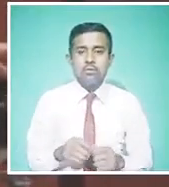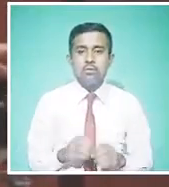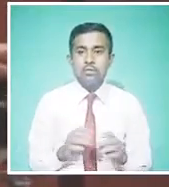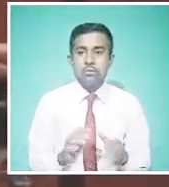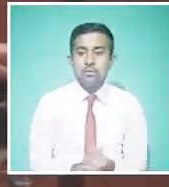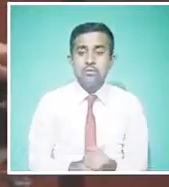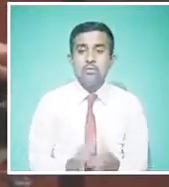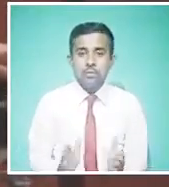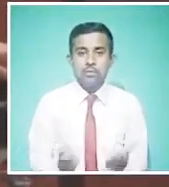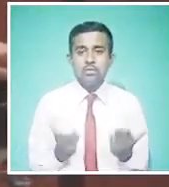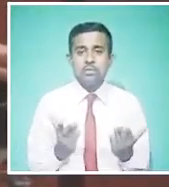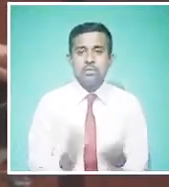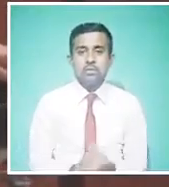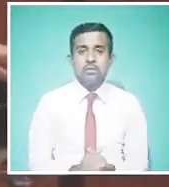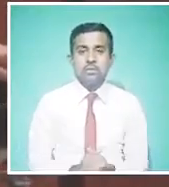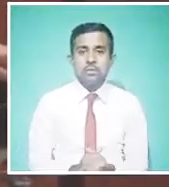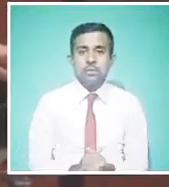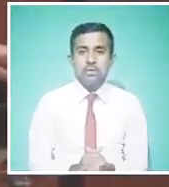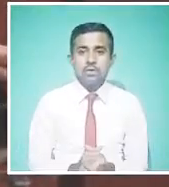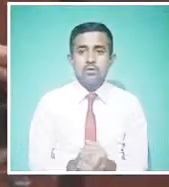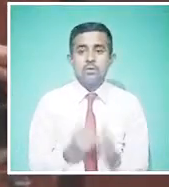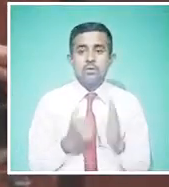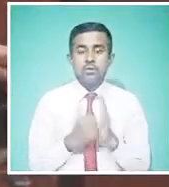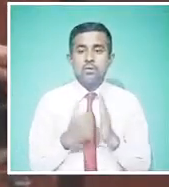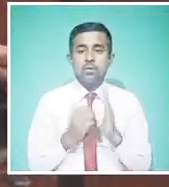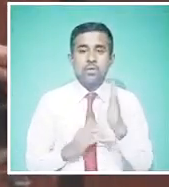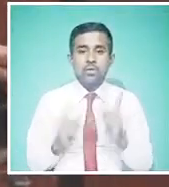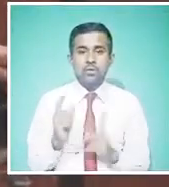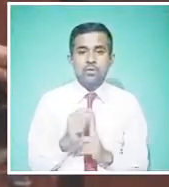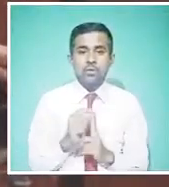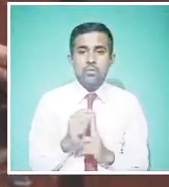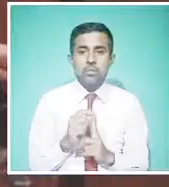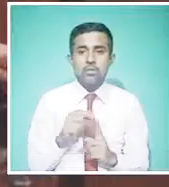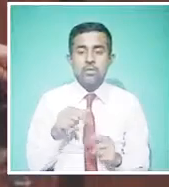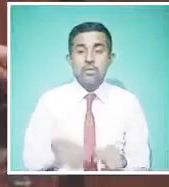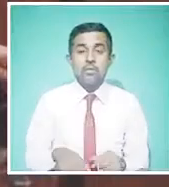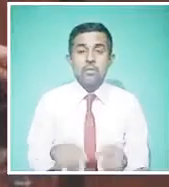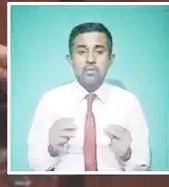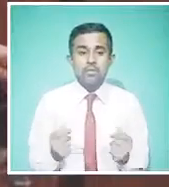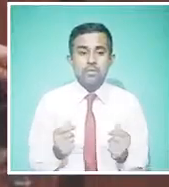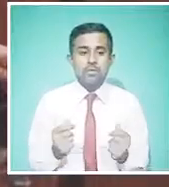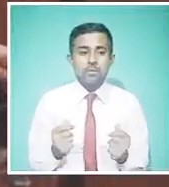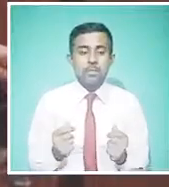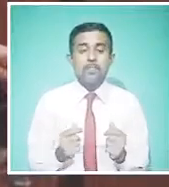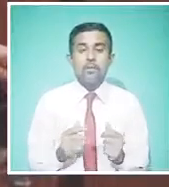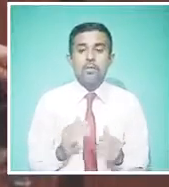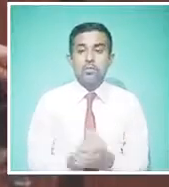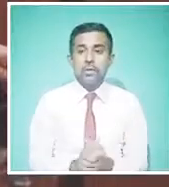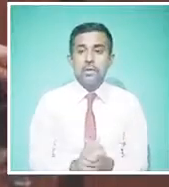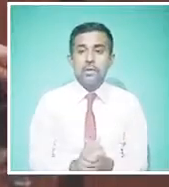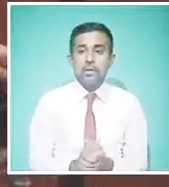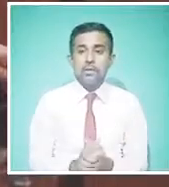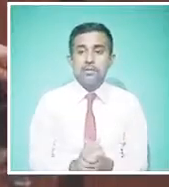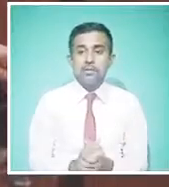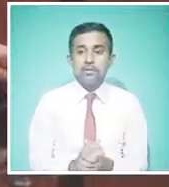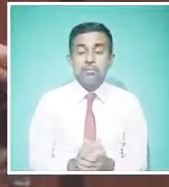விடயத்திலே உடனடியாக தலையீடு செய்ய வேண்டும். வன இலாகாவுக்குரிய காணிகள்